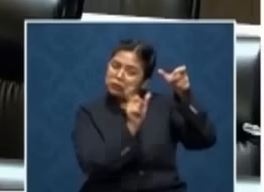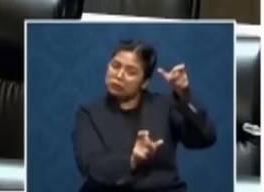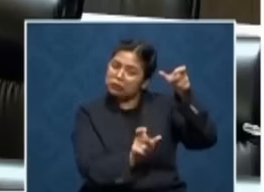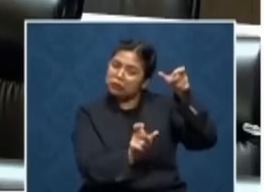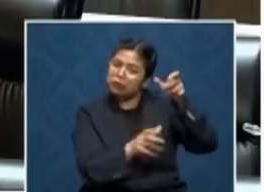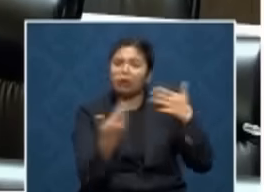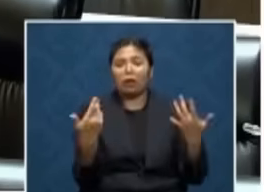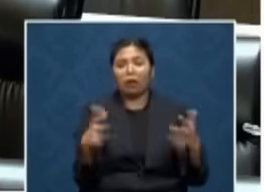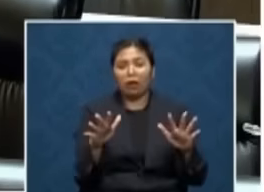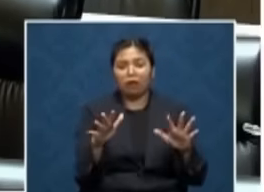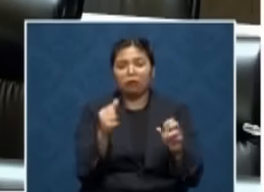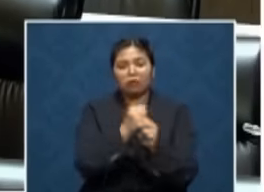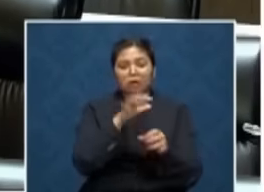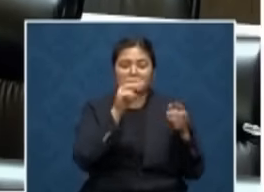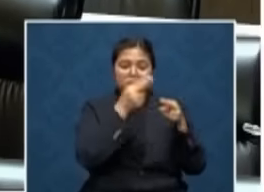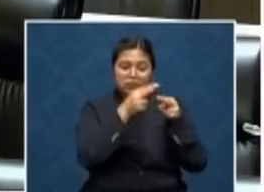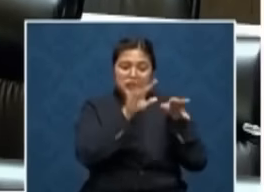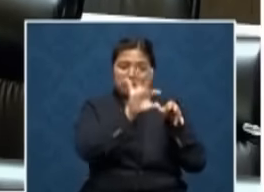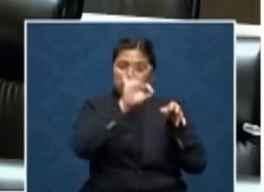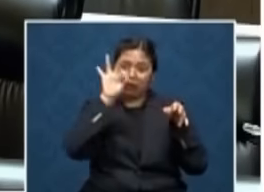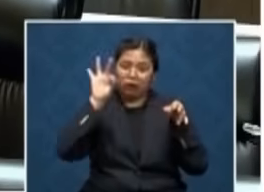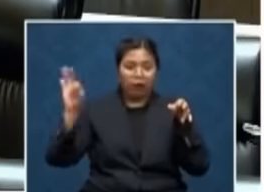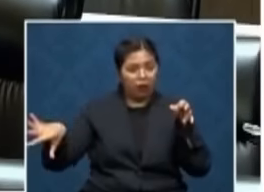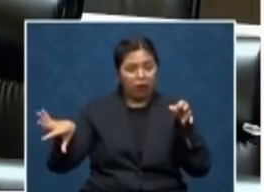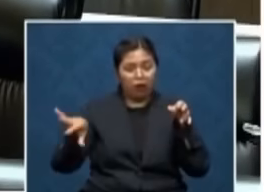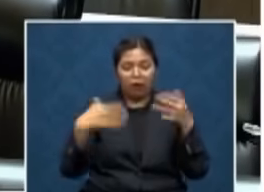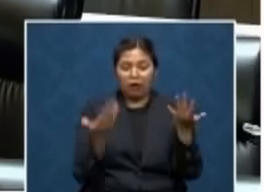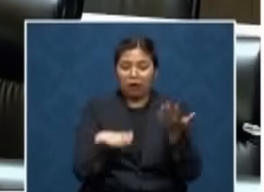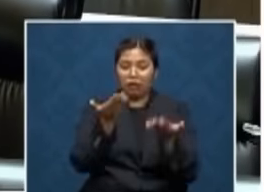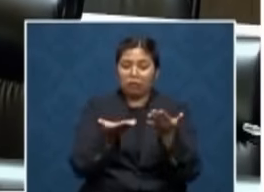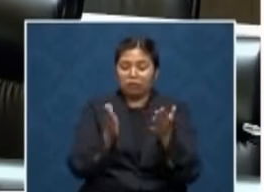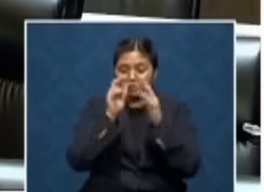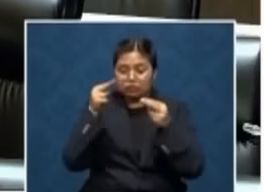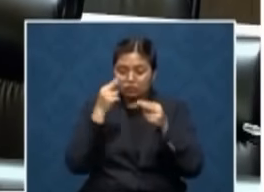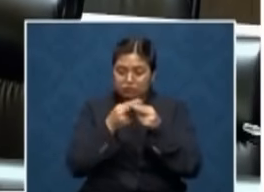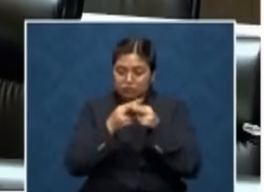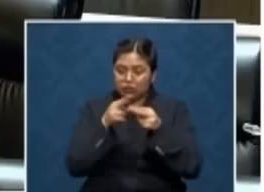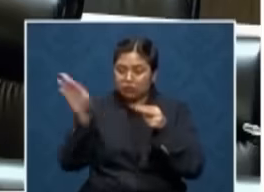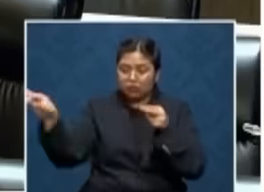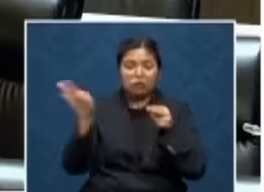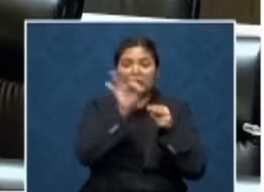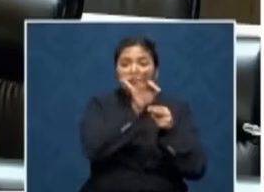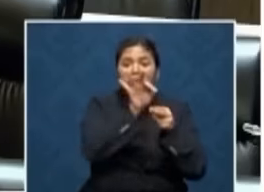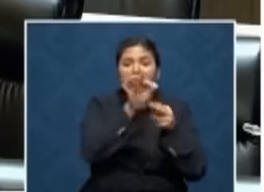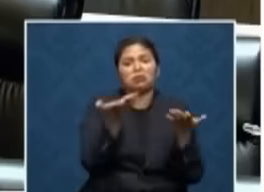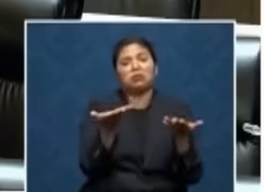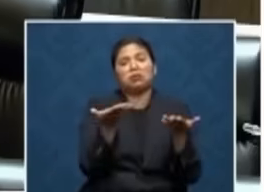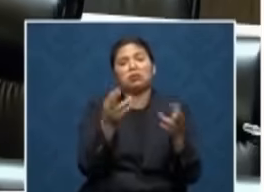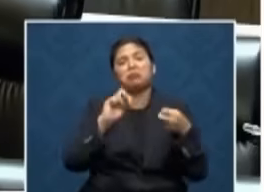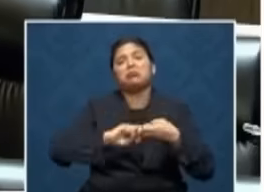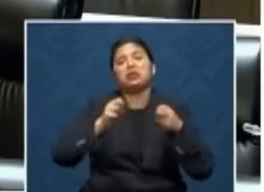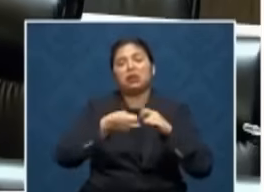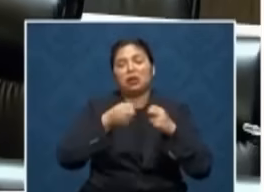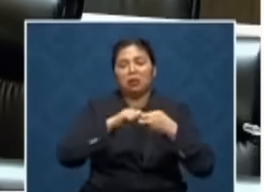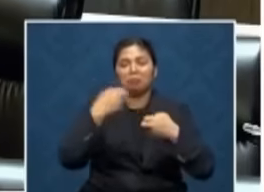ชีแล้วมีการดึงชื่อออกหรือไม่หรือเอาชื่อฝ่ายตรงข้ามใส่เข้าไปแทนตรงนี้แหละครับที่จะเป็นปัญหาเพราะว่